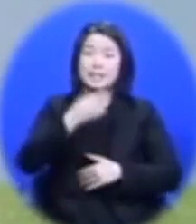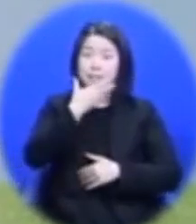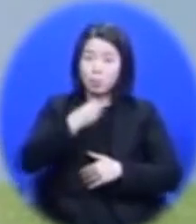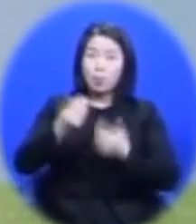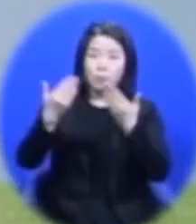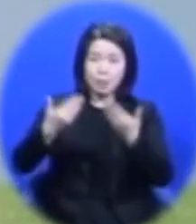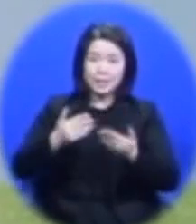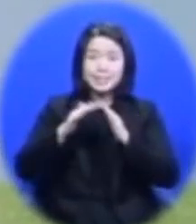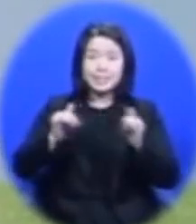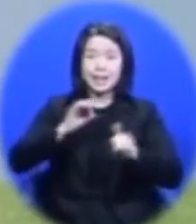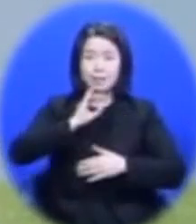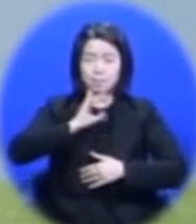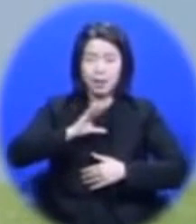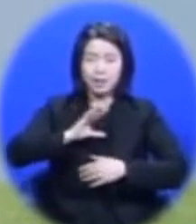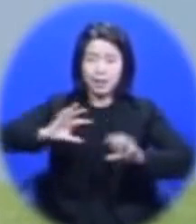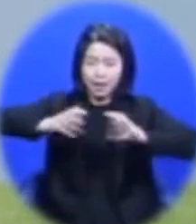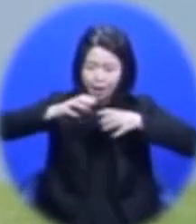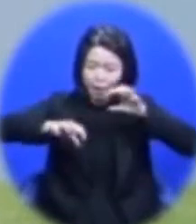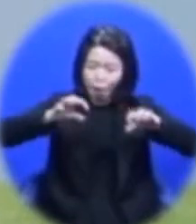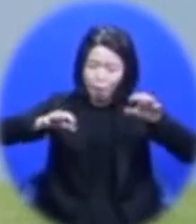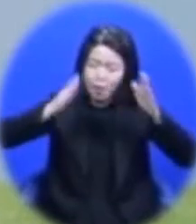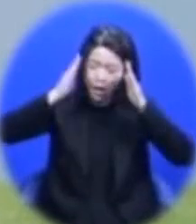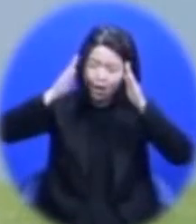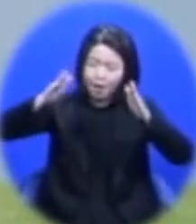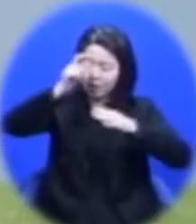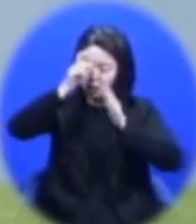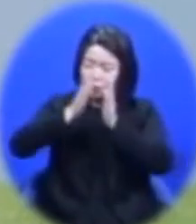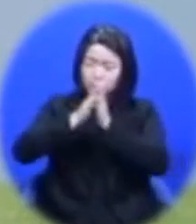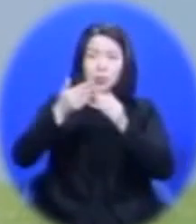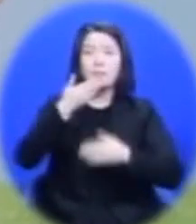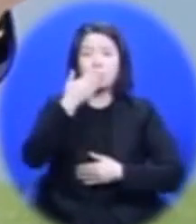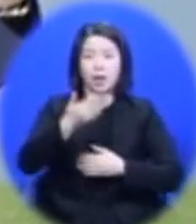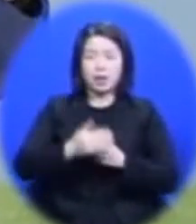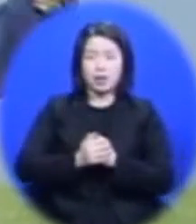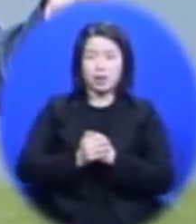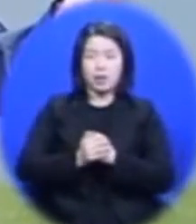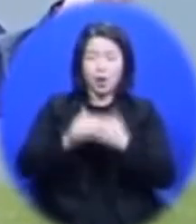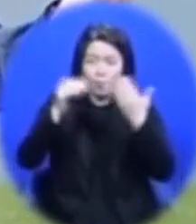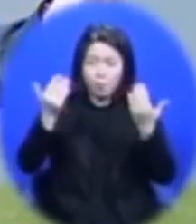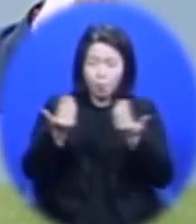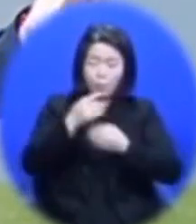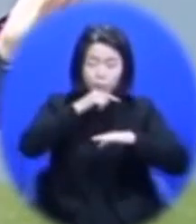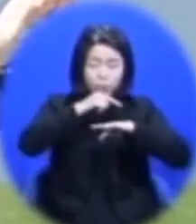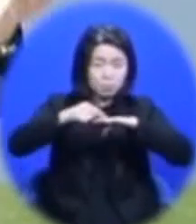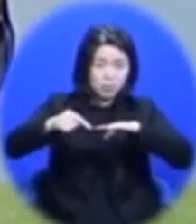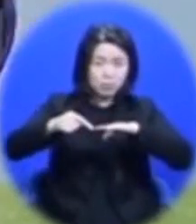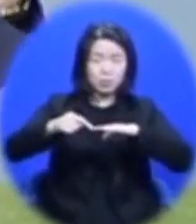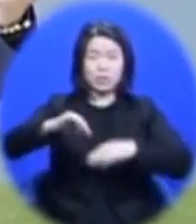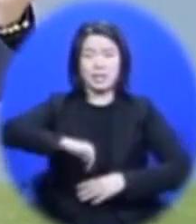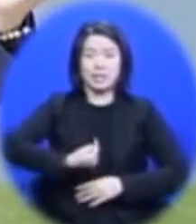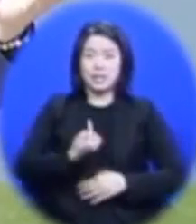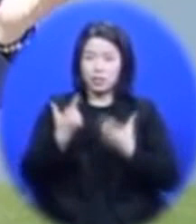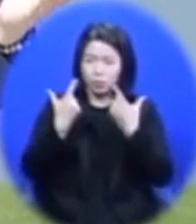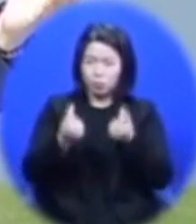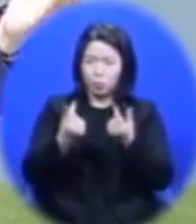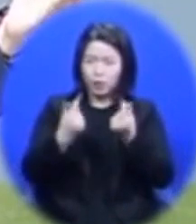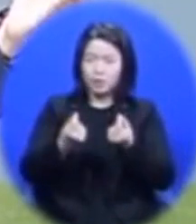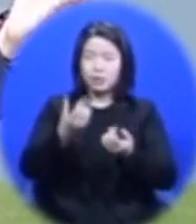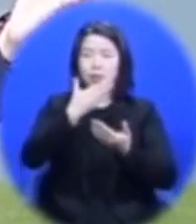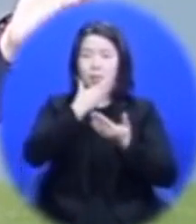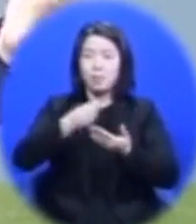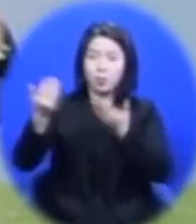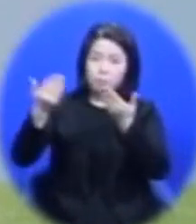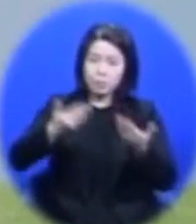받은 사람만이 열방을 향하여 기도하게 돼요. 그리고 모든 민족이 자기와 똑같은 복을 받게